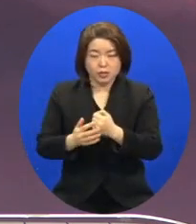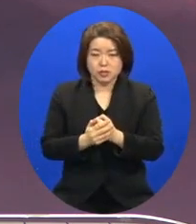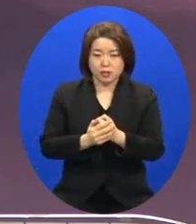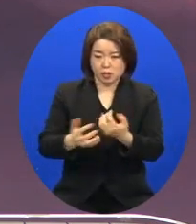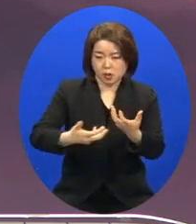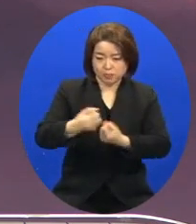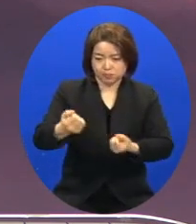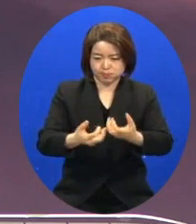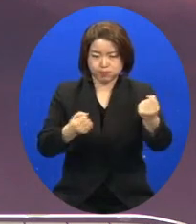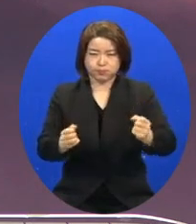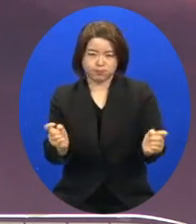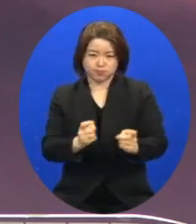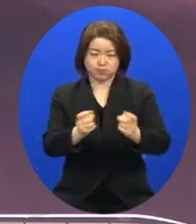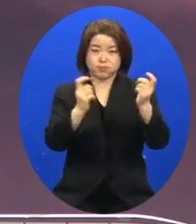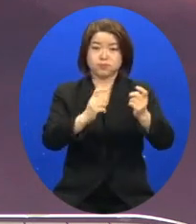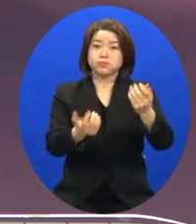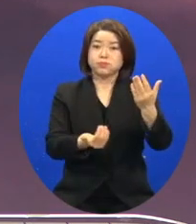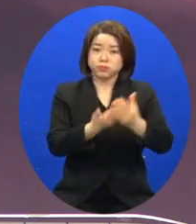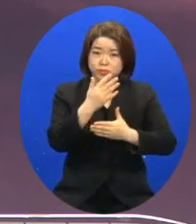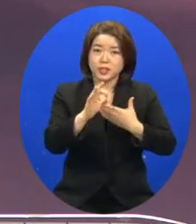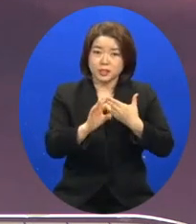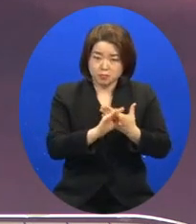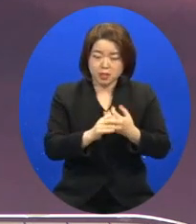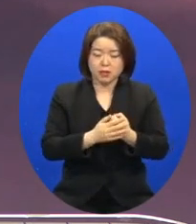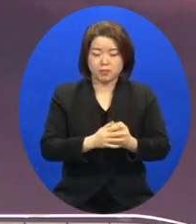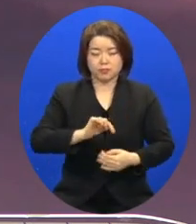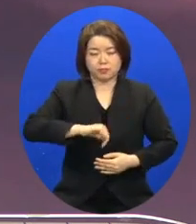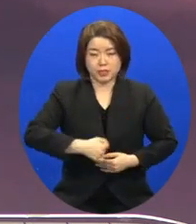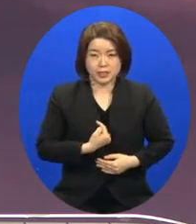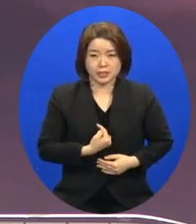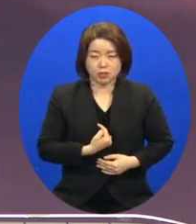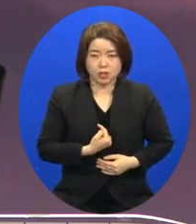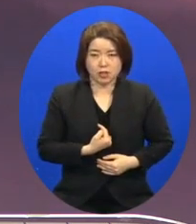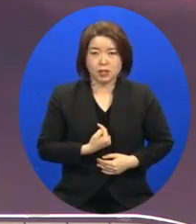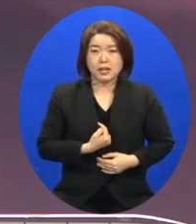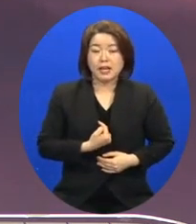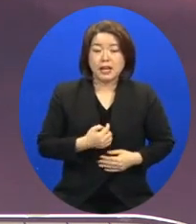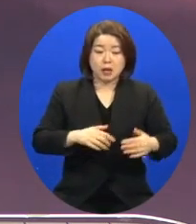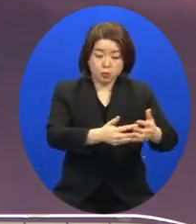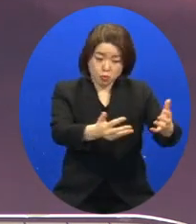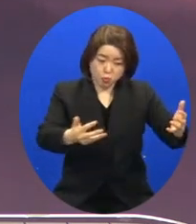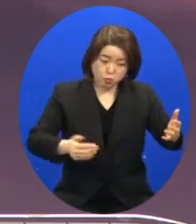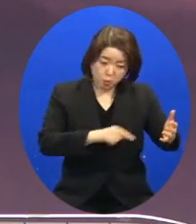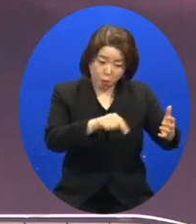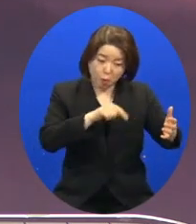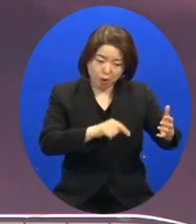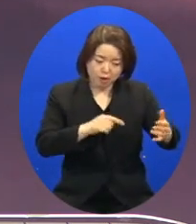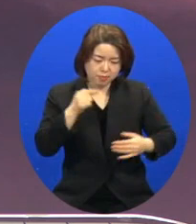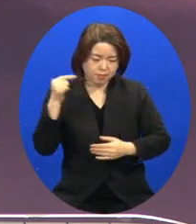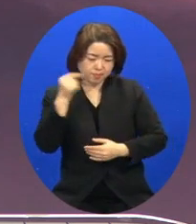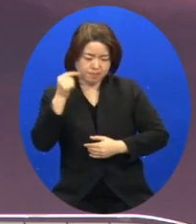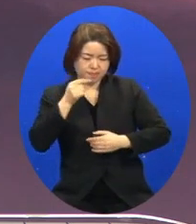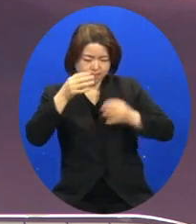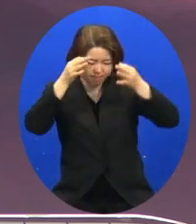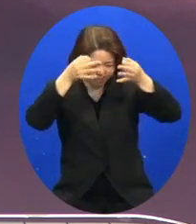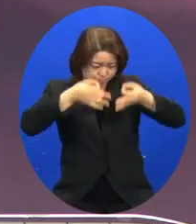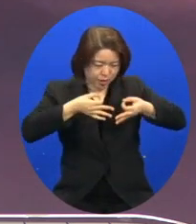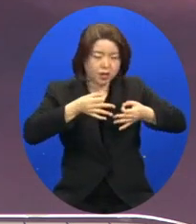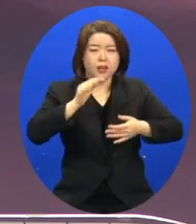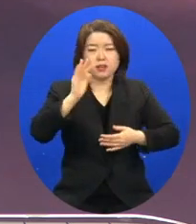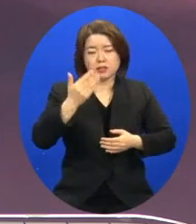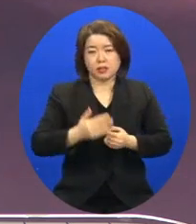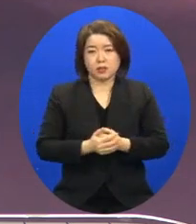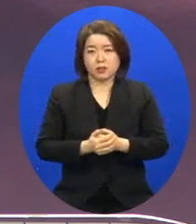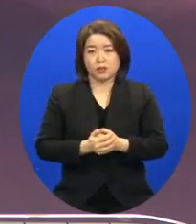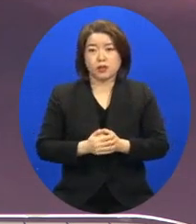다툼이 생기면 그러면 자기 자신과 자기 편에 대해서 엄격해야 돼요. 우리가 이렇게